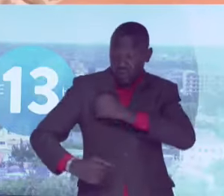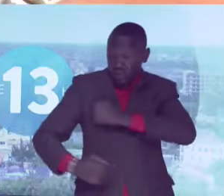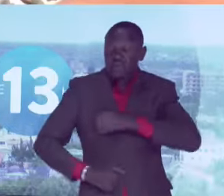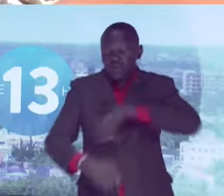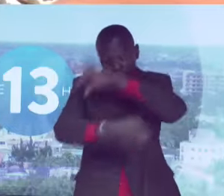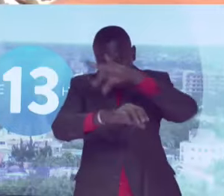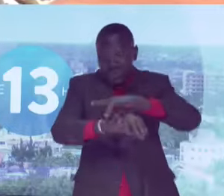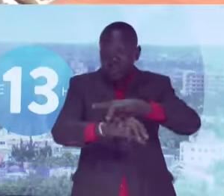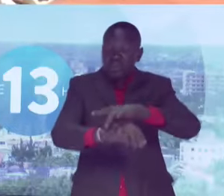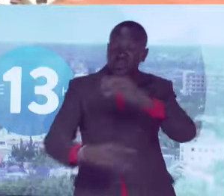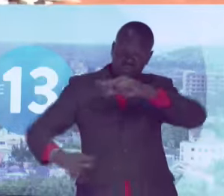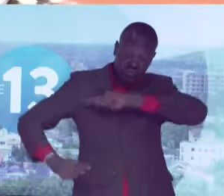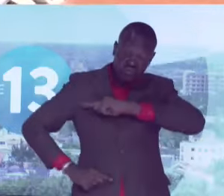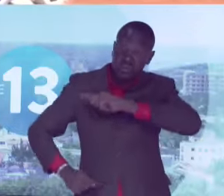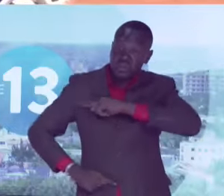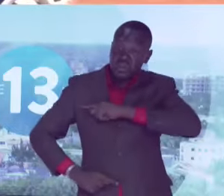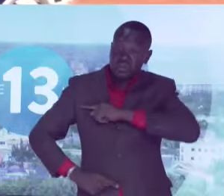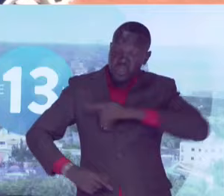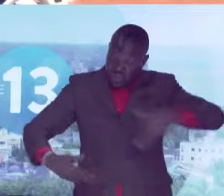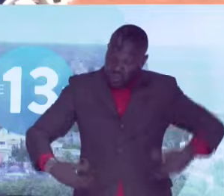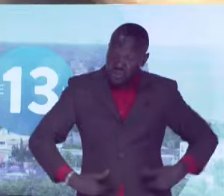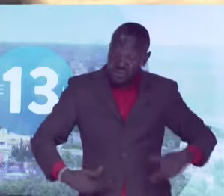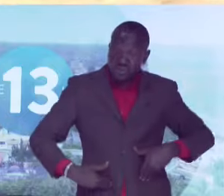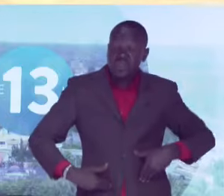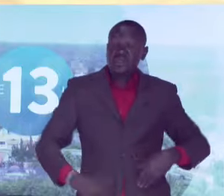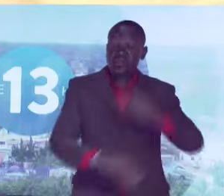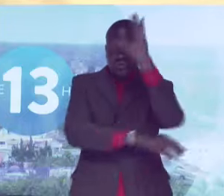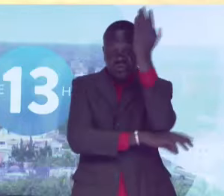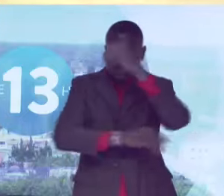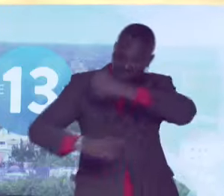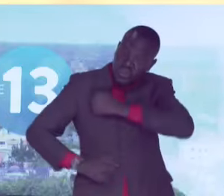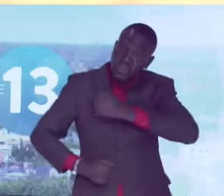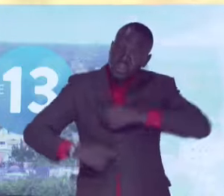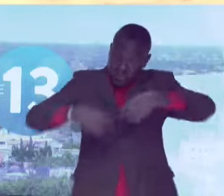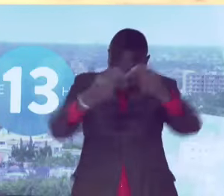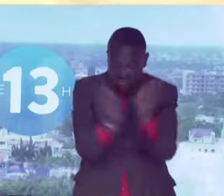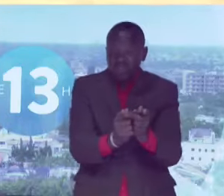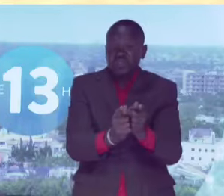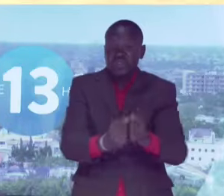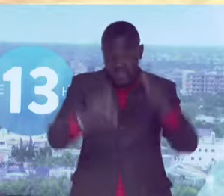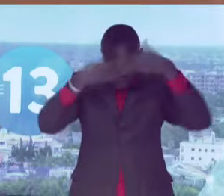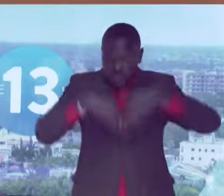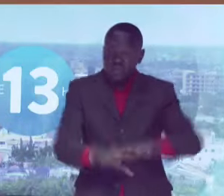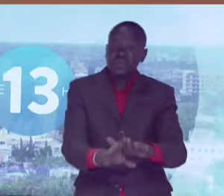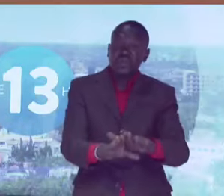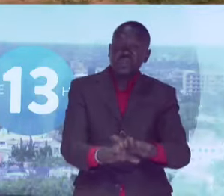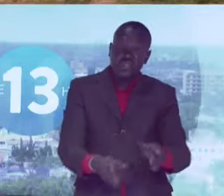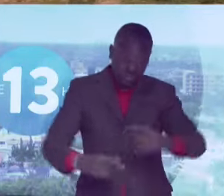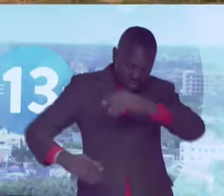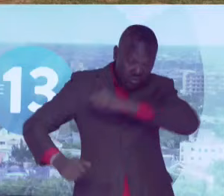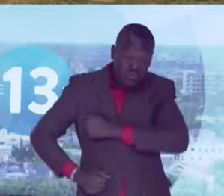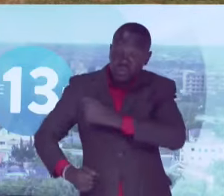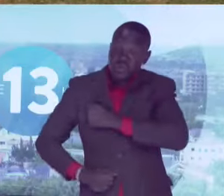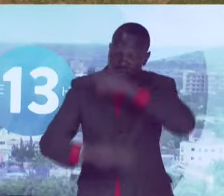3 000 gendarmes auxiliaires, 4 000 forestiers, les groupements d'unités mobiles d'intervention GUMI de la police